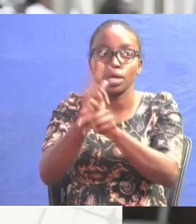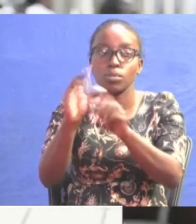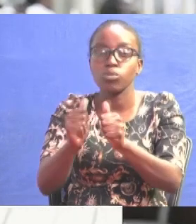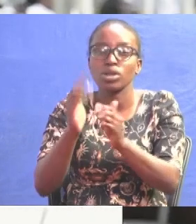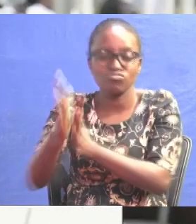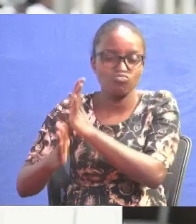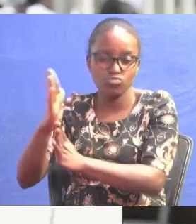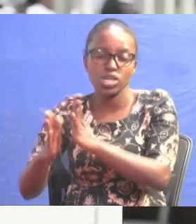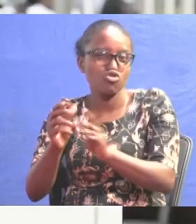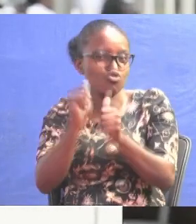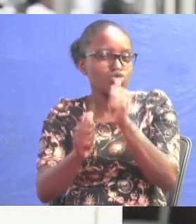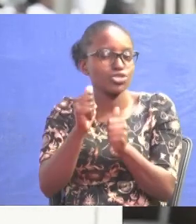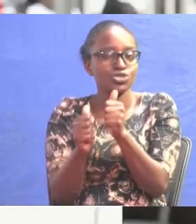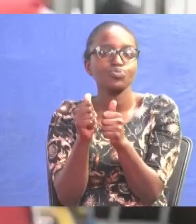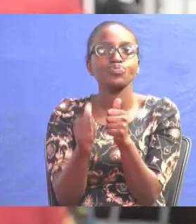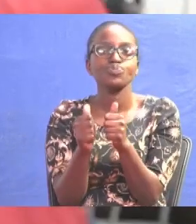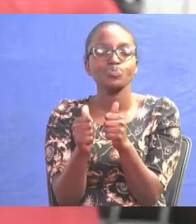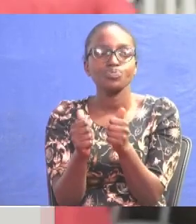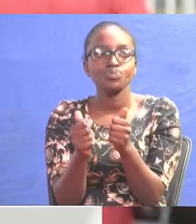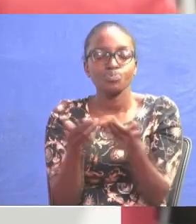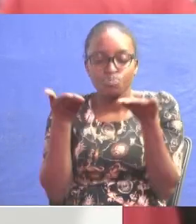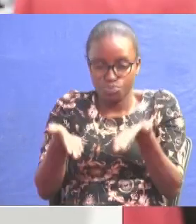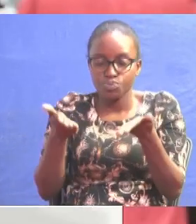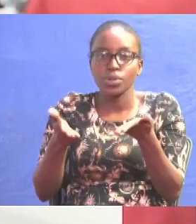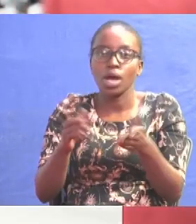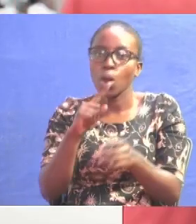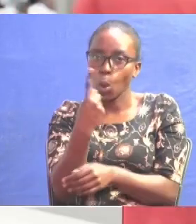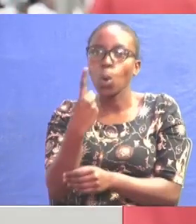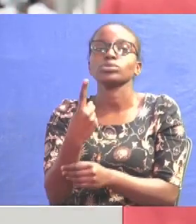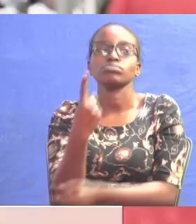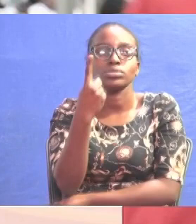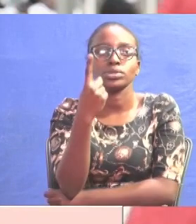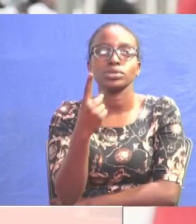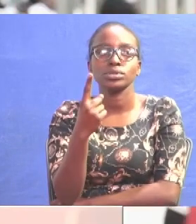gani. Sasa niko tu hapa kwa sababu wangu ilikuwa ni wa